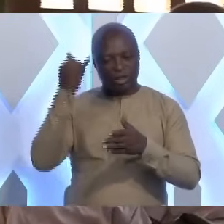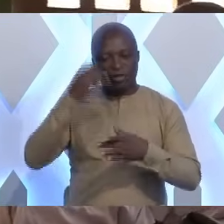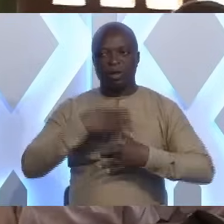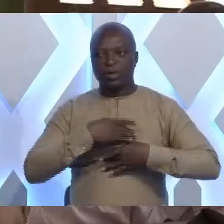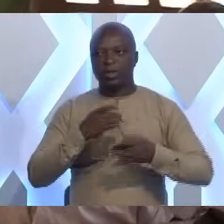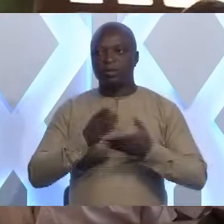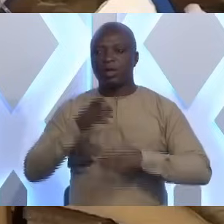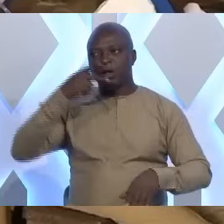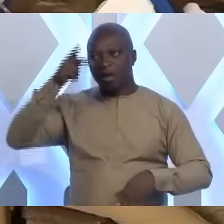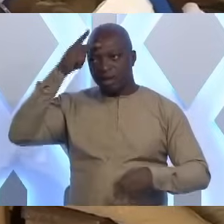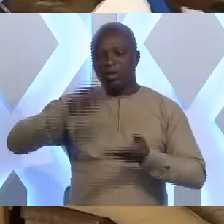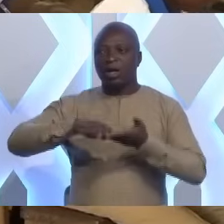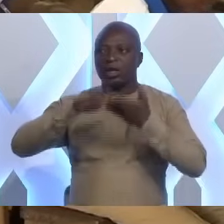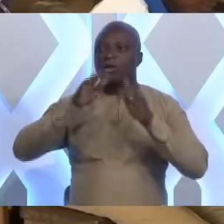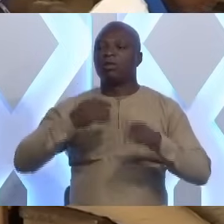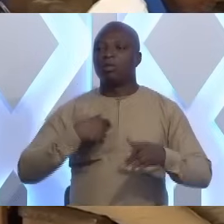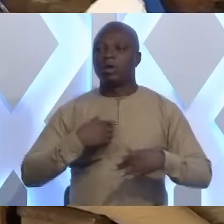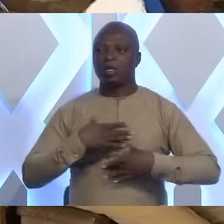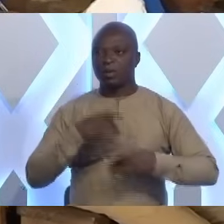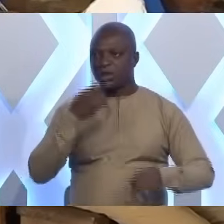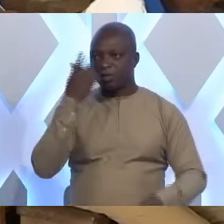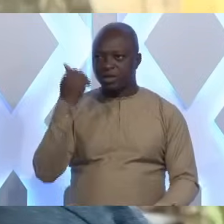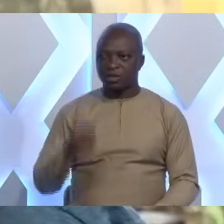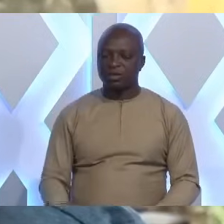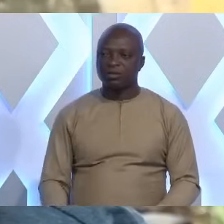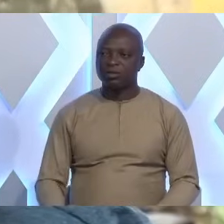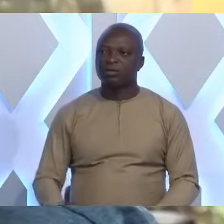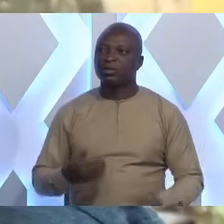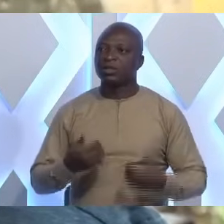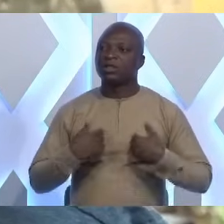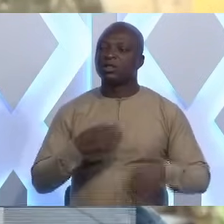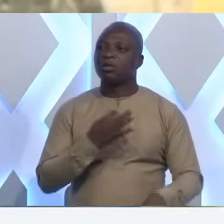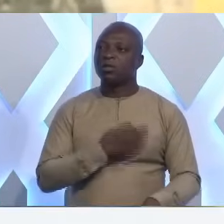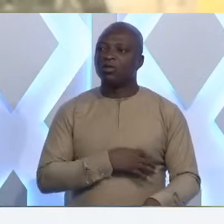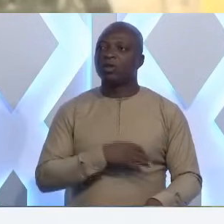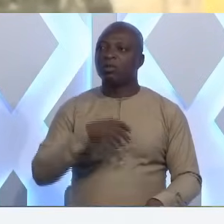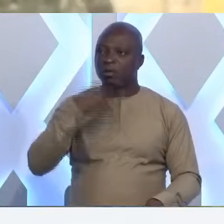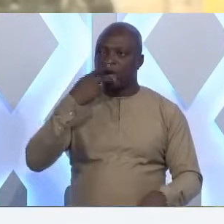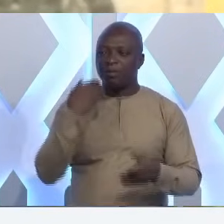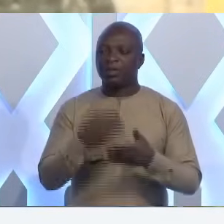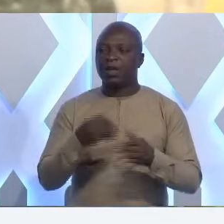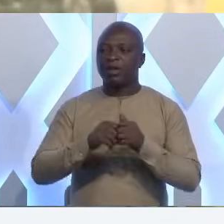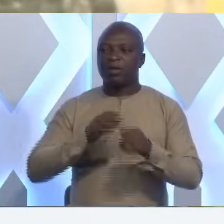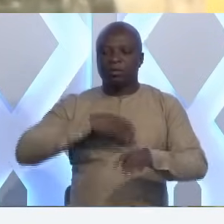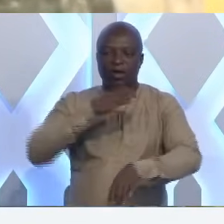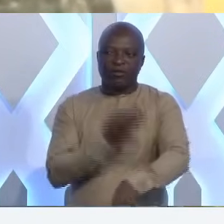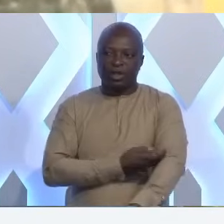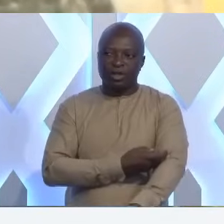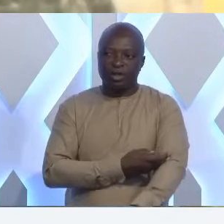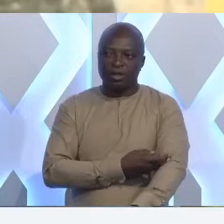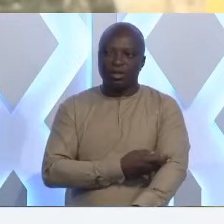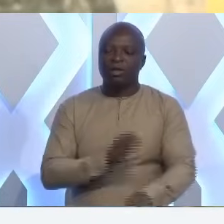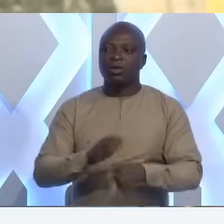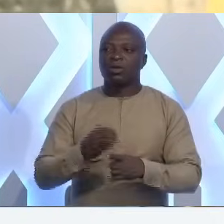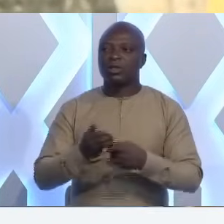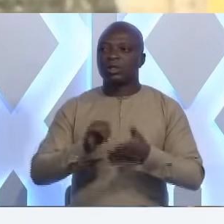par les parents d'élèves. Moi, j'ai apprécié parce que j'ai profité pour parler bien avec ma fille par rapport à